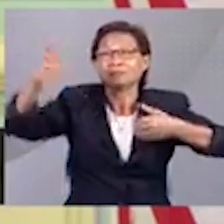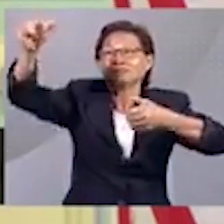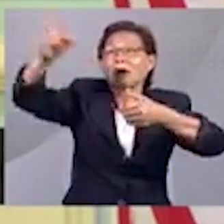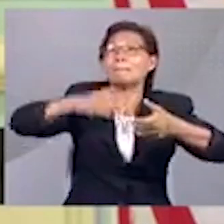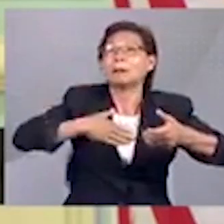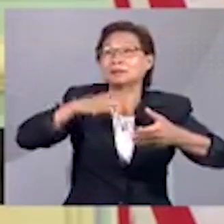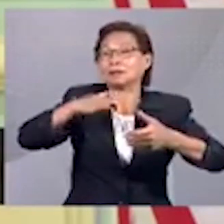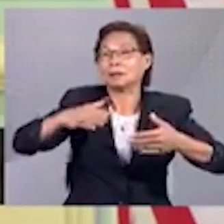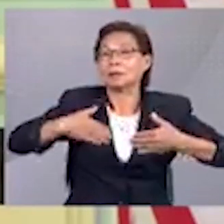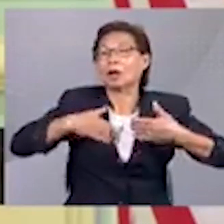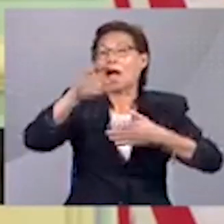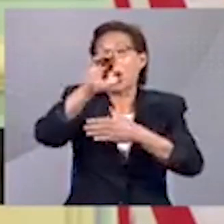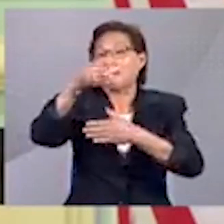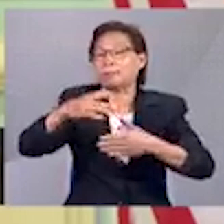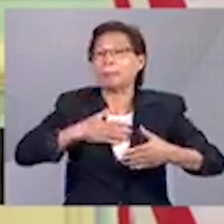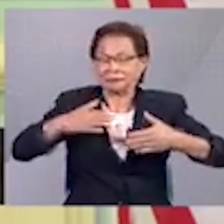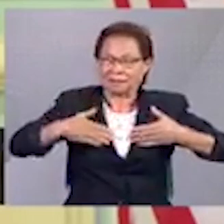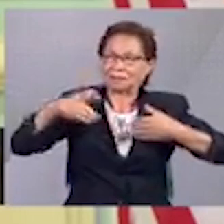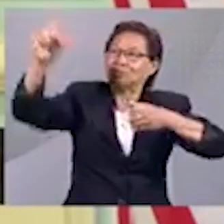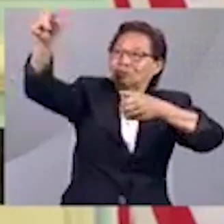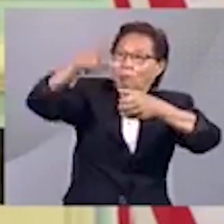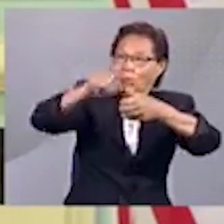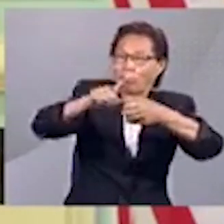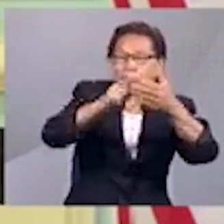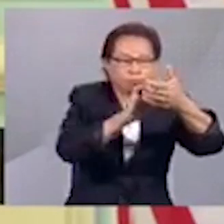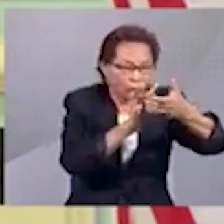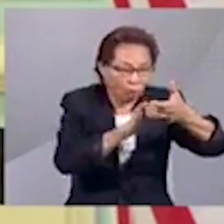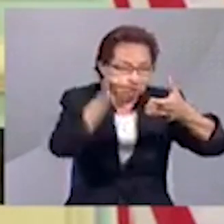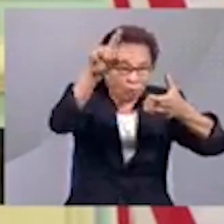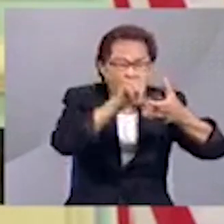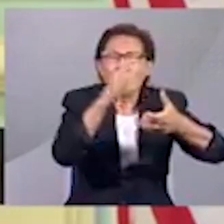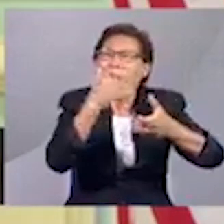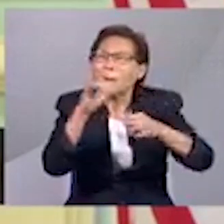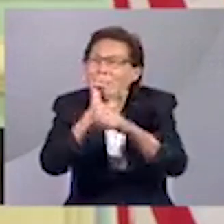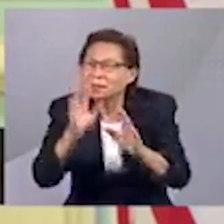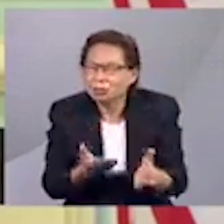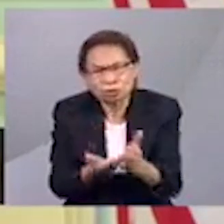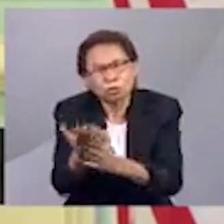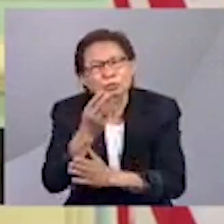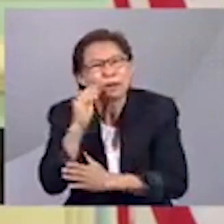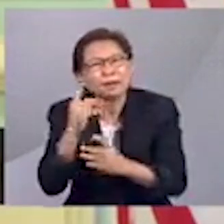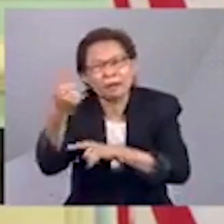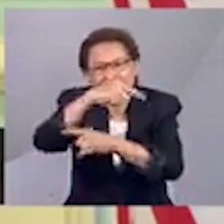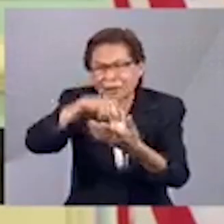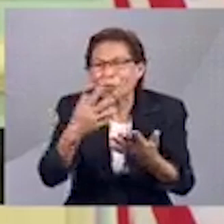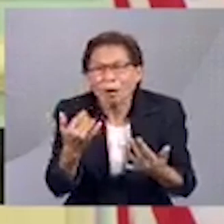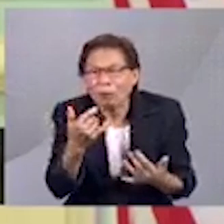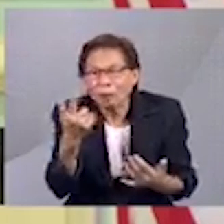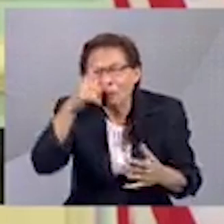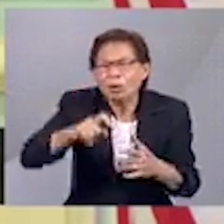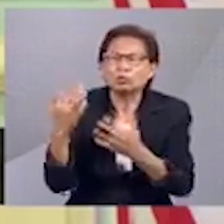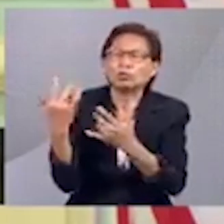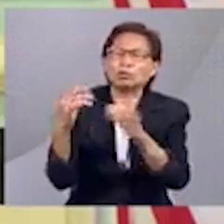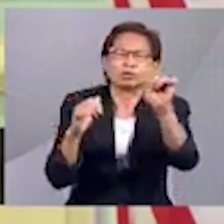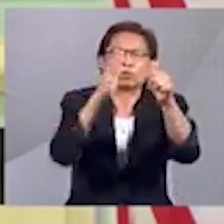memuat turun apps MySejahtera. Ramai yang mengatakan kenapa kita tidak benarkan terus balik hari ini? Kenapa perlu